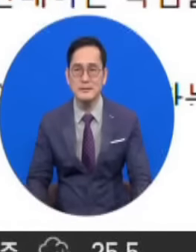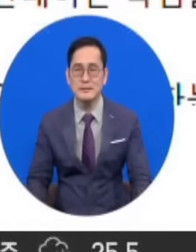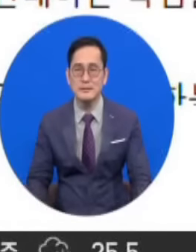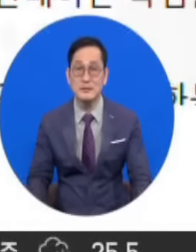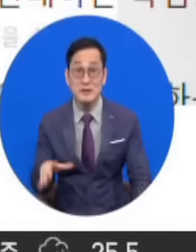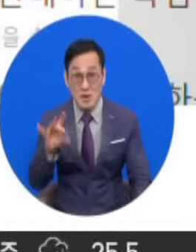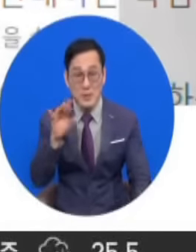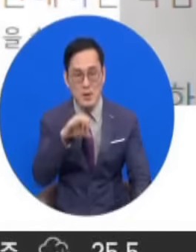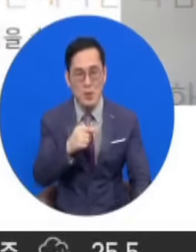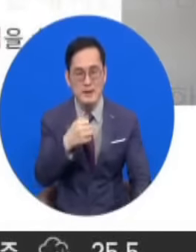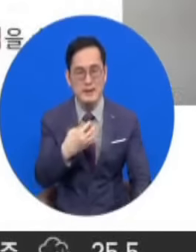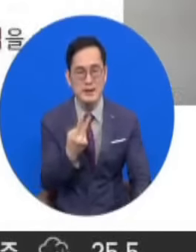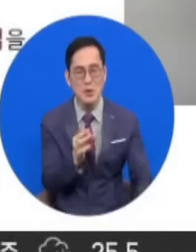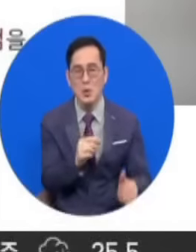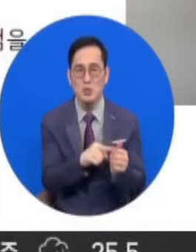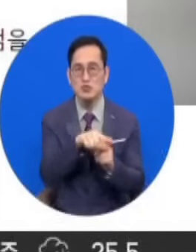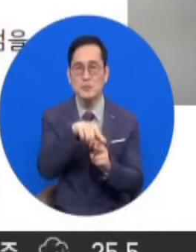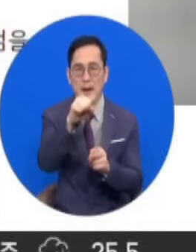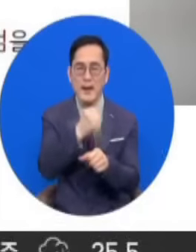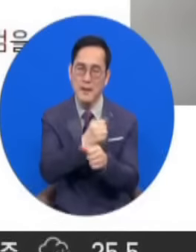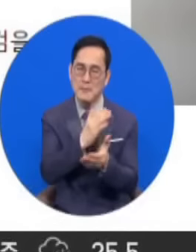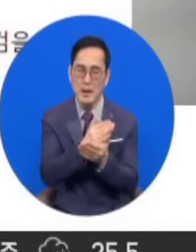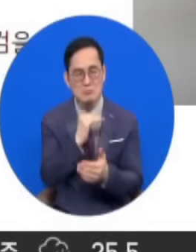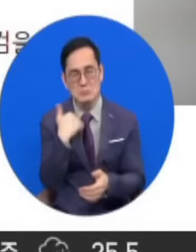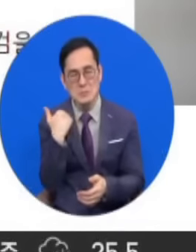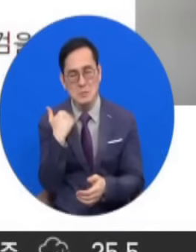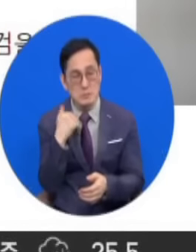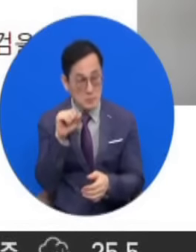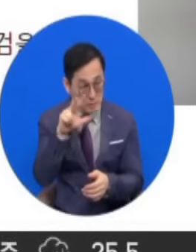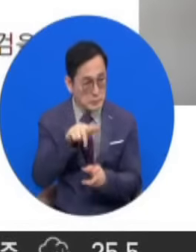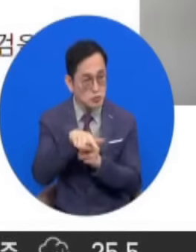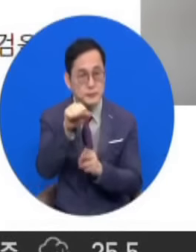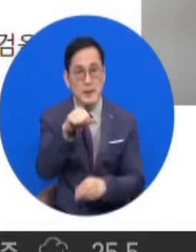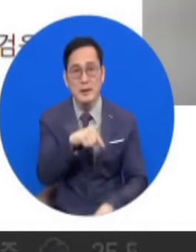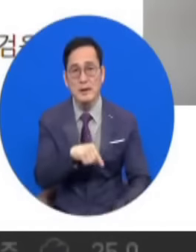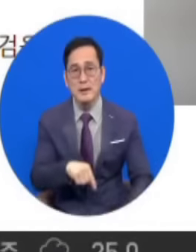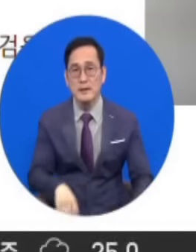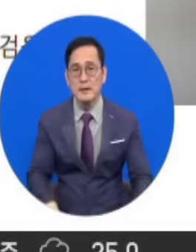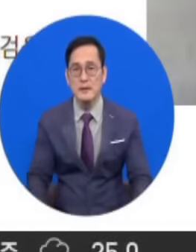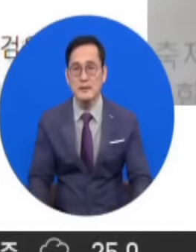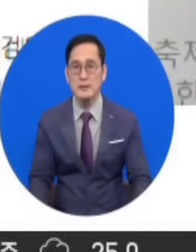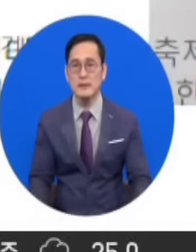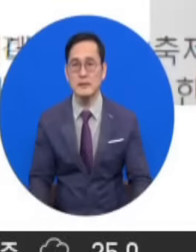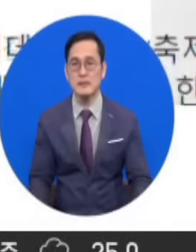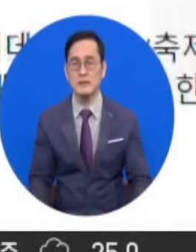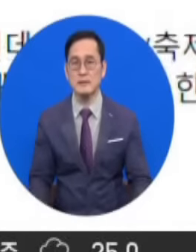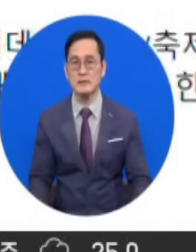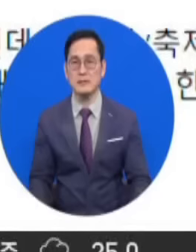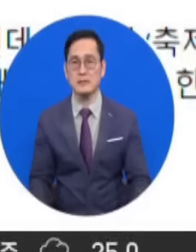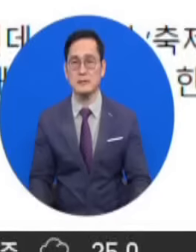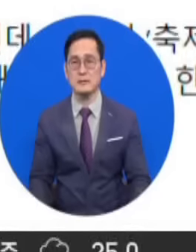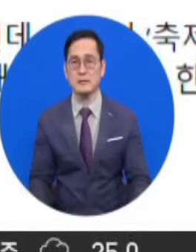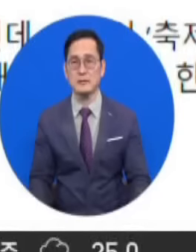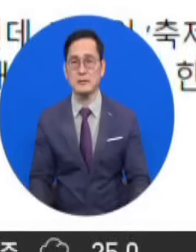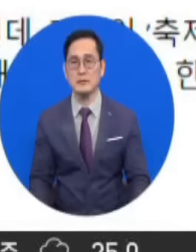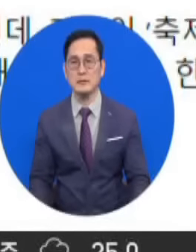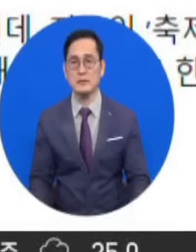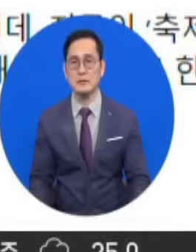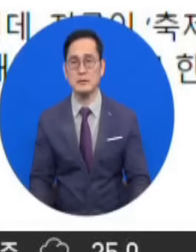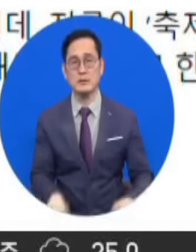나올지 몰랐어요. 근데 갑자기 막판에 등장을 한 겁니다. 그리고 본인이 얘기대로 어뷰니예요. 어뷰니